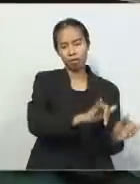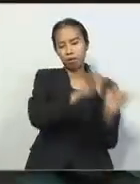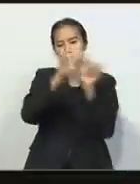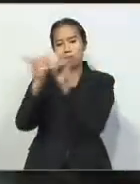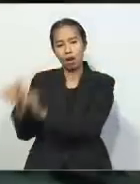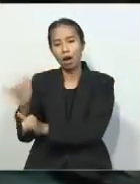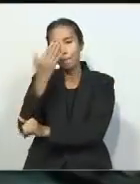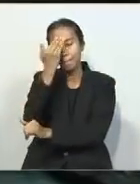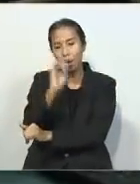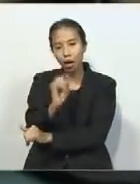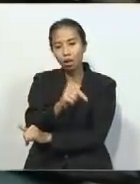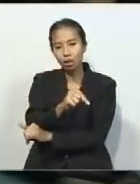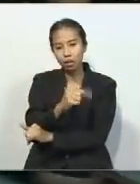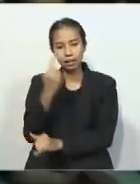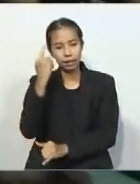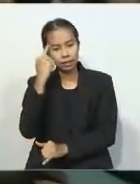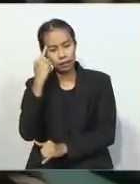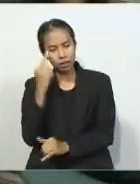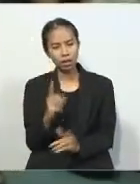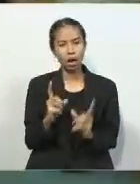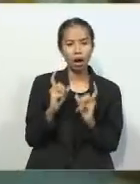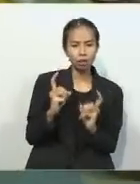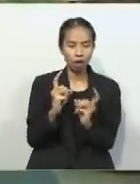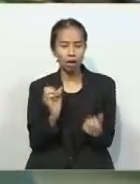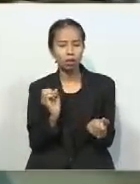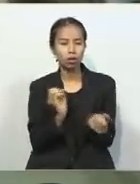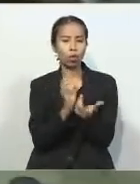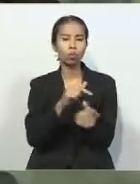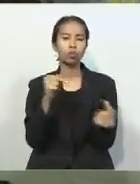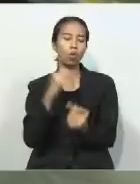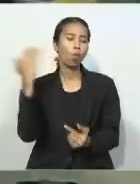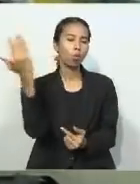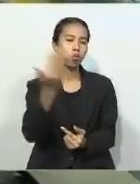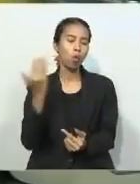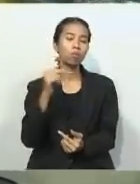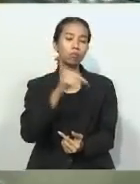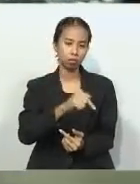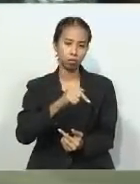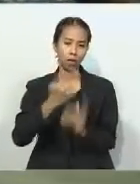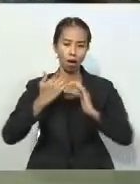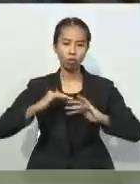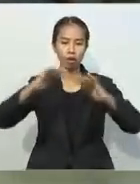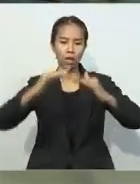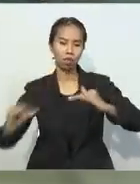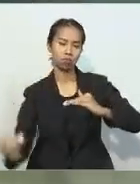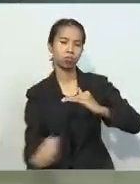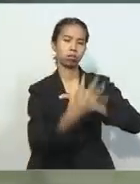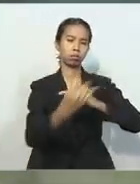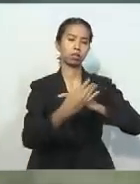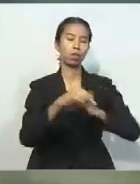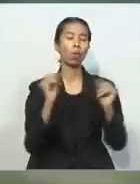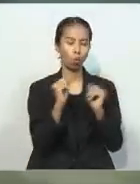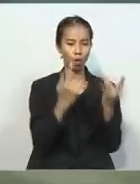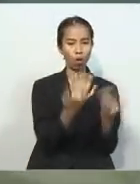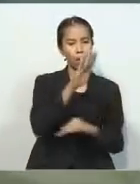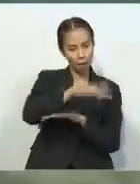ากพื้นที่เพราะว่าเกรงจะได้รับอันตรายจากแรงลมและก็คลื่นทะเลที่ซัดเข้าหาฝั่งครับไ